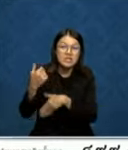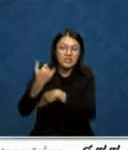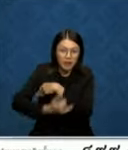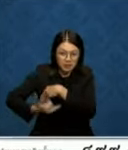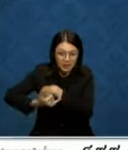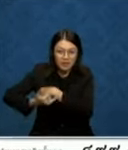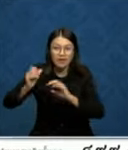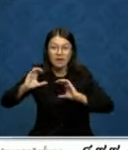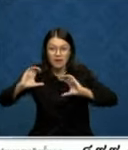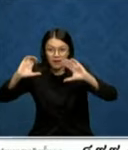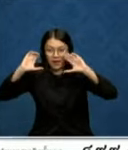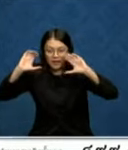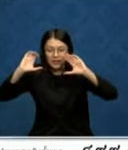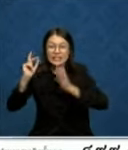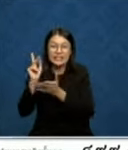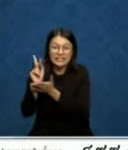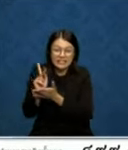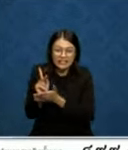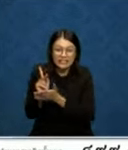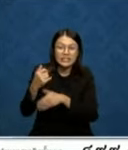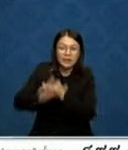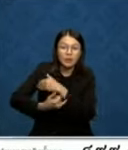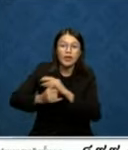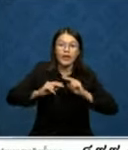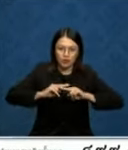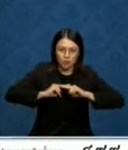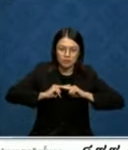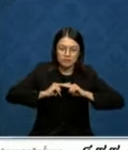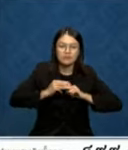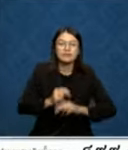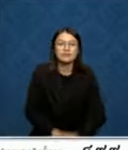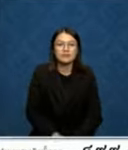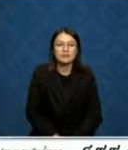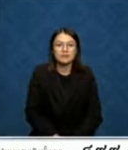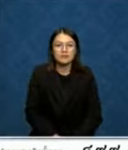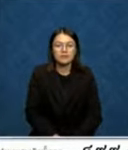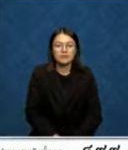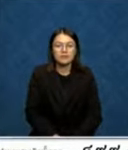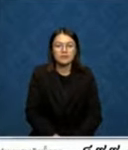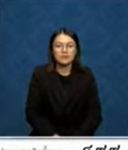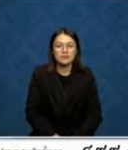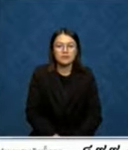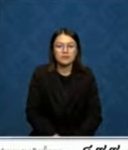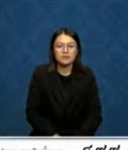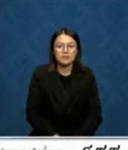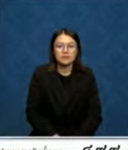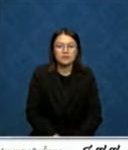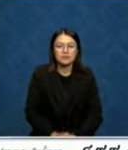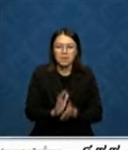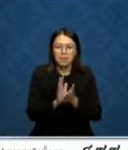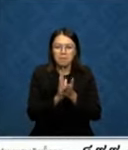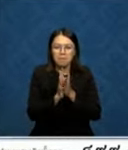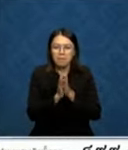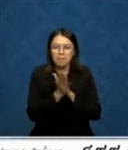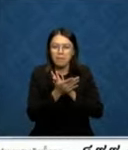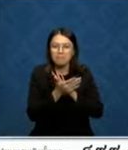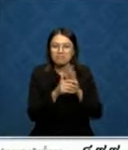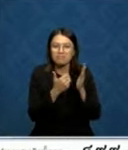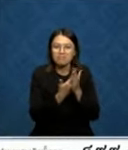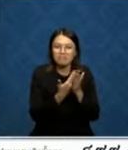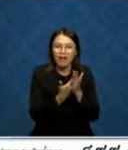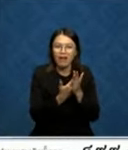ครัฐและหนี้ต่างประเทศภาคเอกชนจนทำให้ต้องมีการปรับระบบอัตราแลกเปลี่ยนด้วย